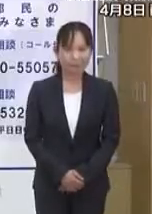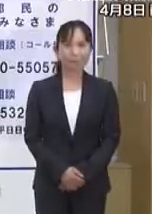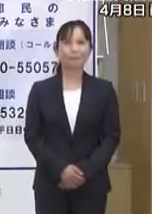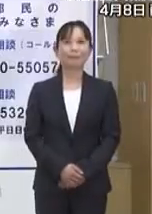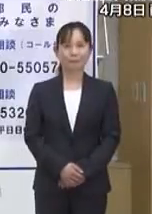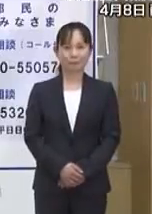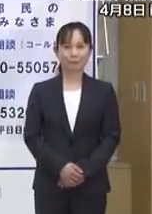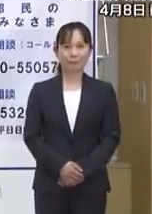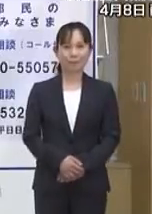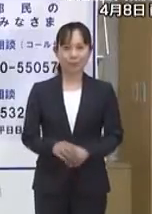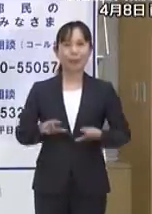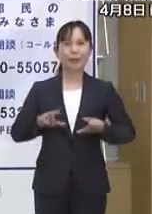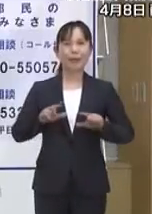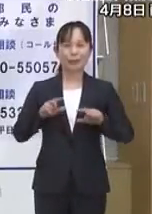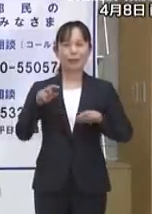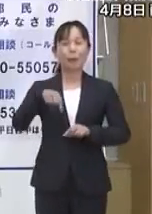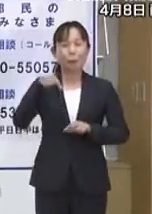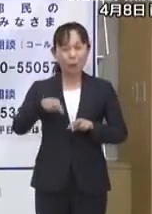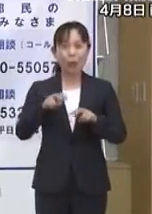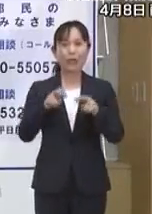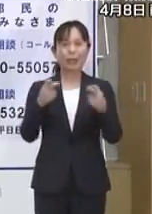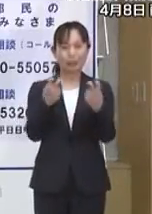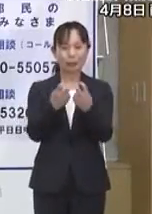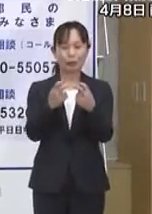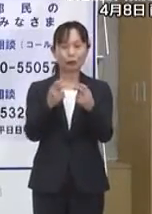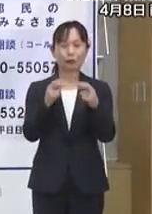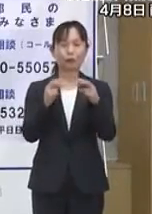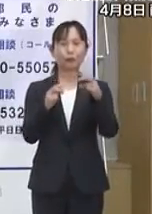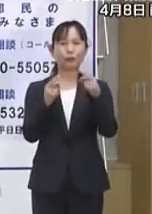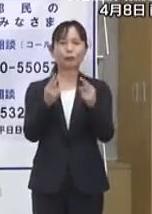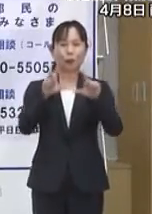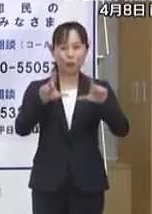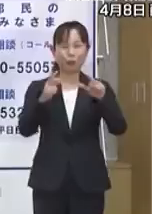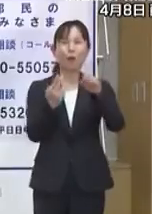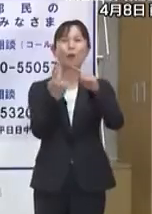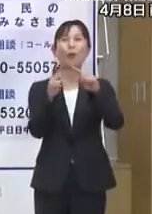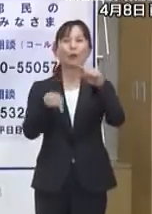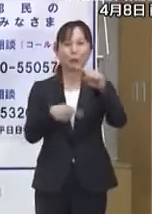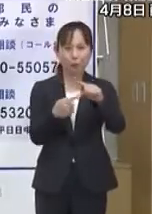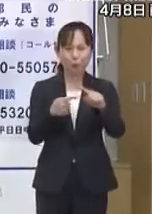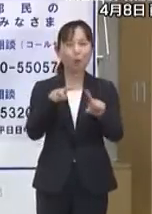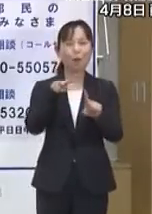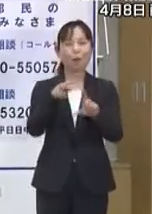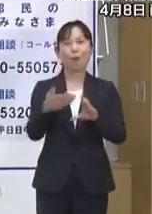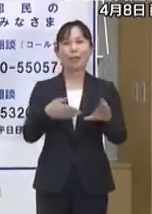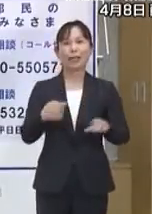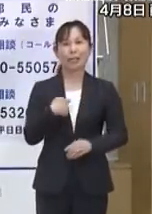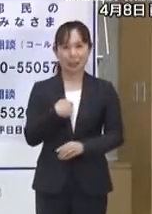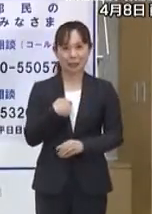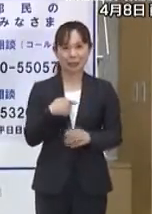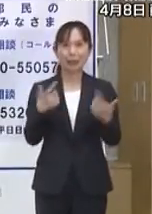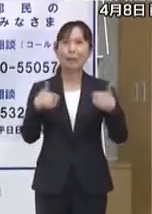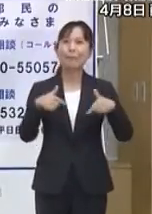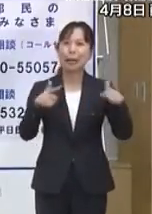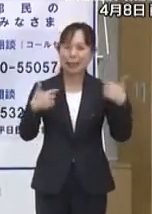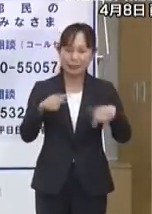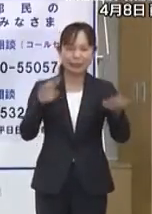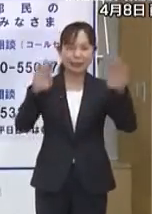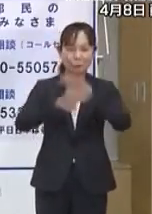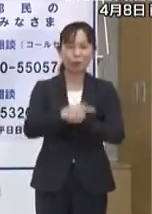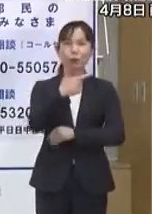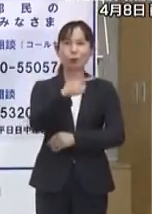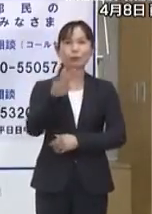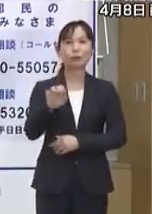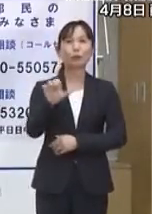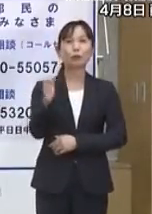こちらは新宿東京都庁都知事の小池ですほぼ毎日18時45分から新型